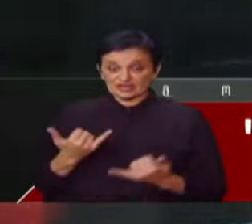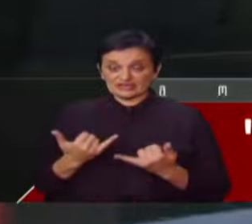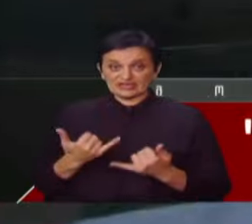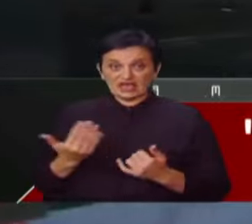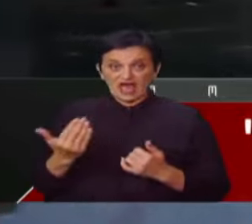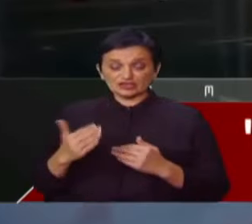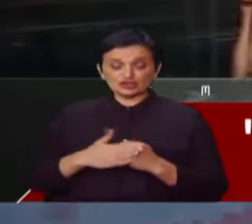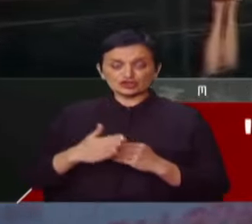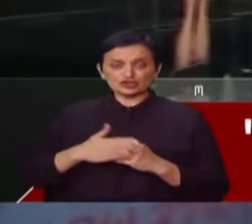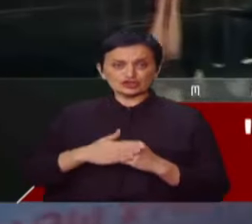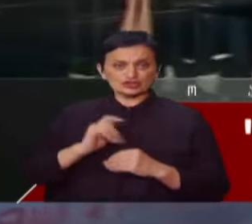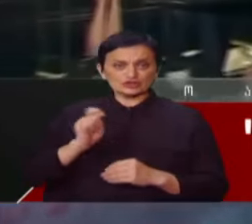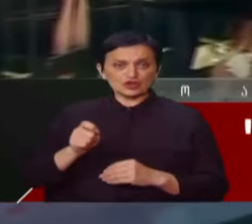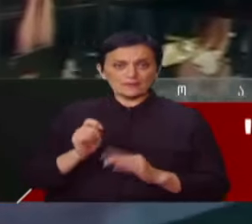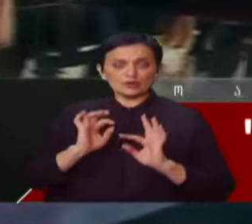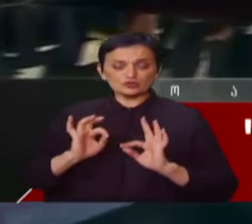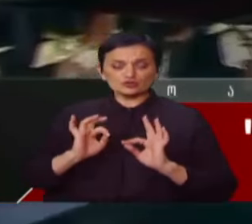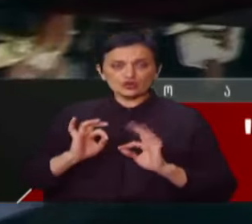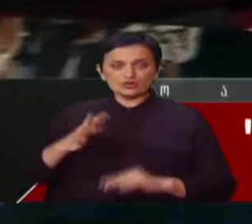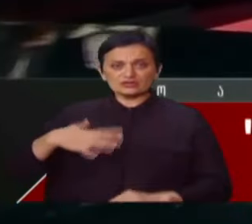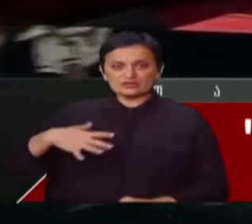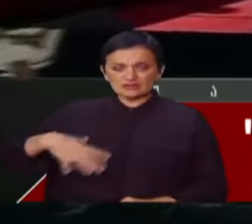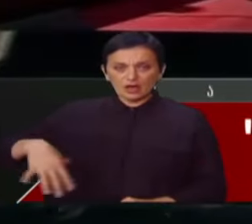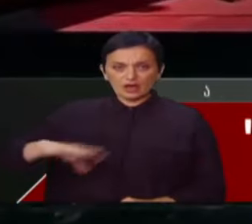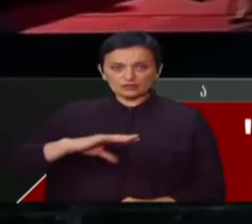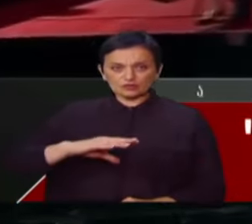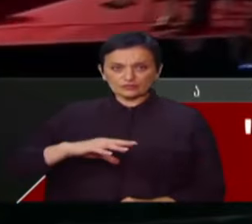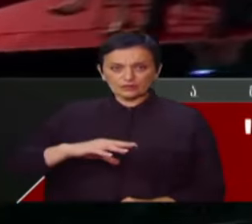დღეს ისჯება სწორედ საქართველოს